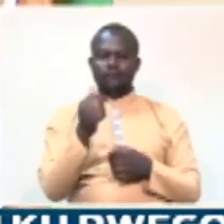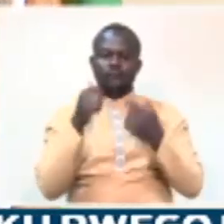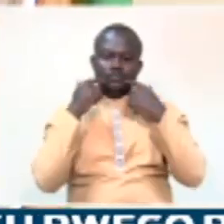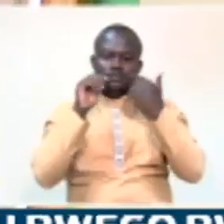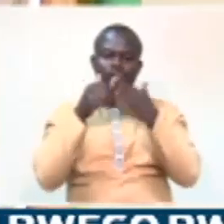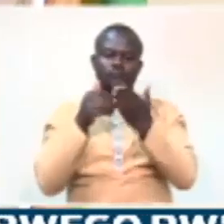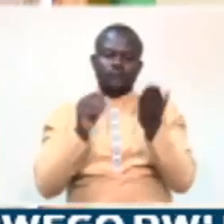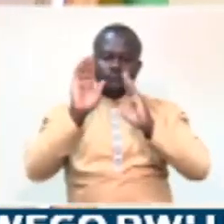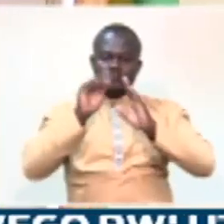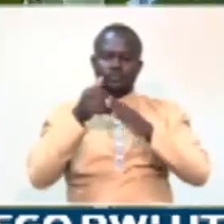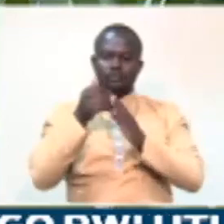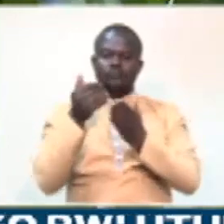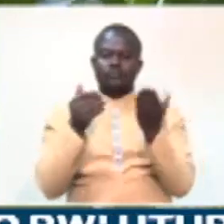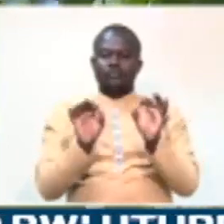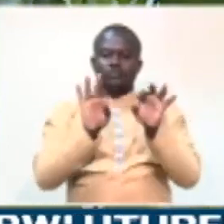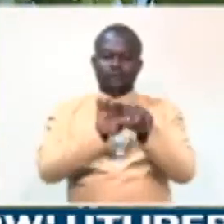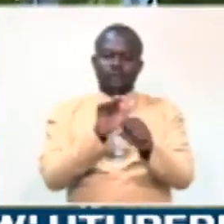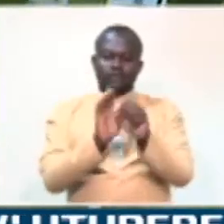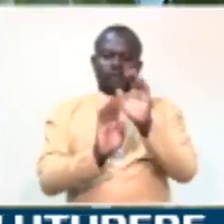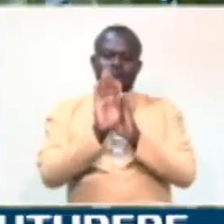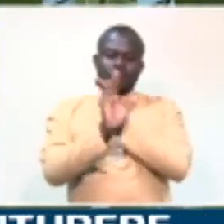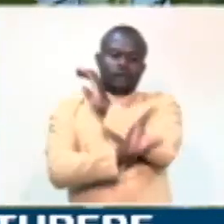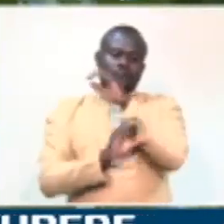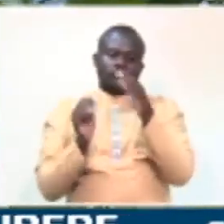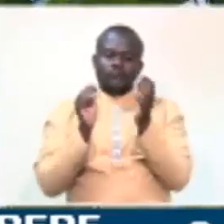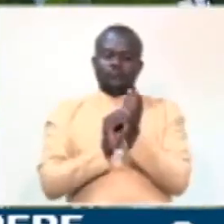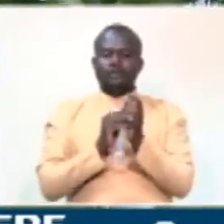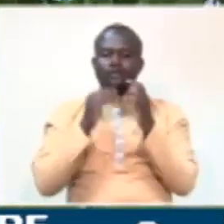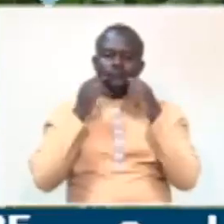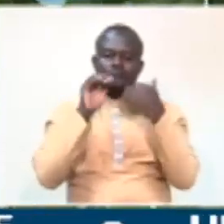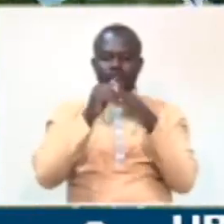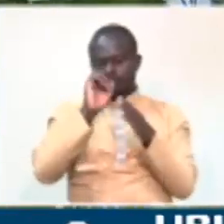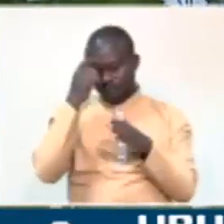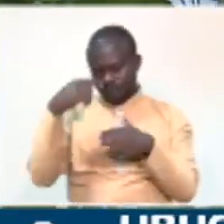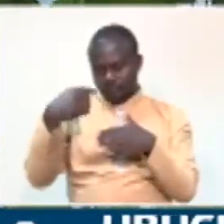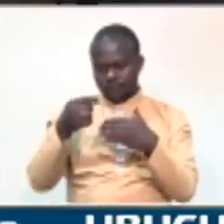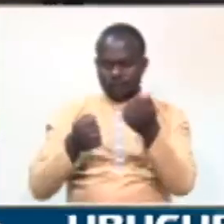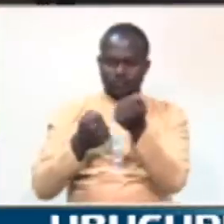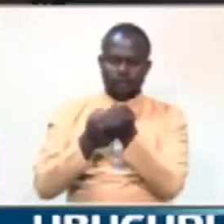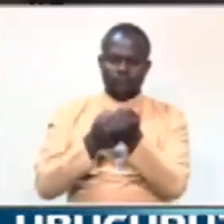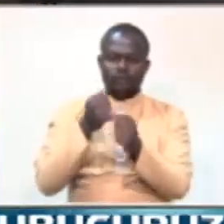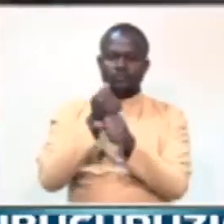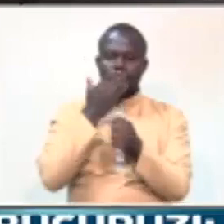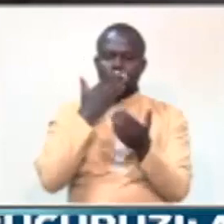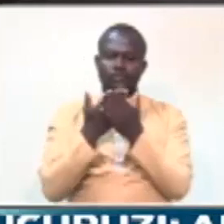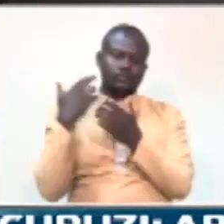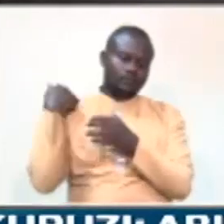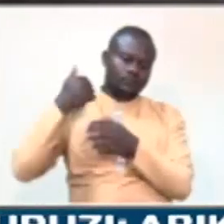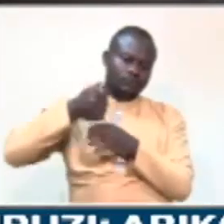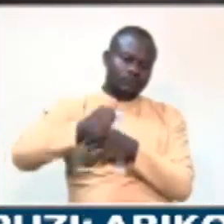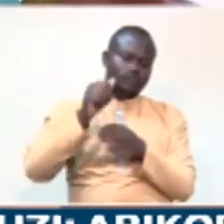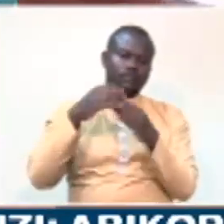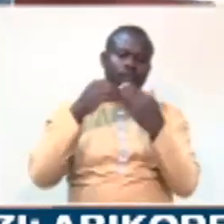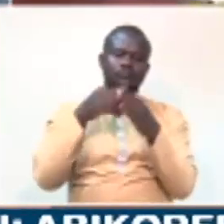asanga uruhare rw'izi nzego ari ingenzi mu iterambere ry'igihugu, akavuga ko Leta izakomeza kuziba hafi kugira ngo zuze neza inshingano